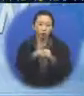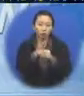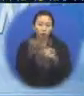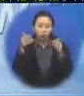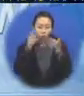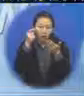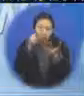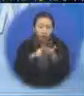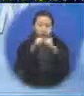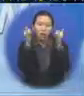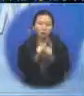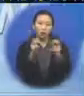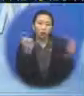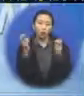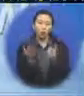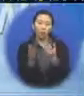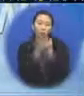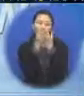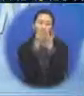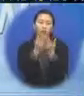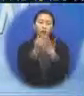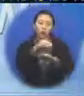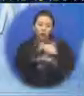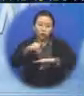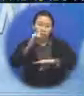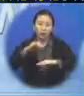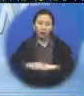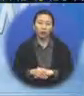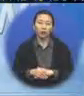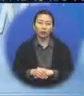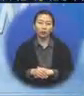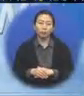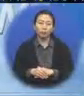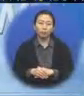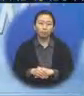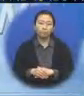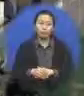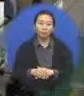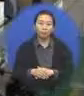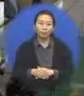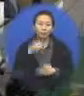성공 모델을 집중 발굴해 사회적 기업 활성화를 도모할 계획입니다. 박주연 기자가 보도합니다.